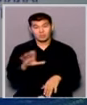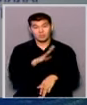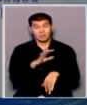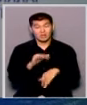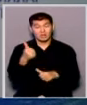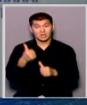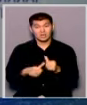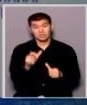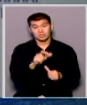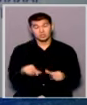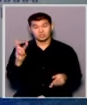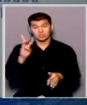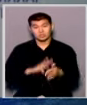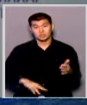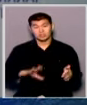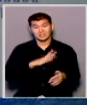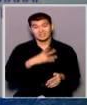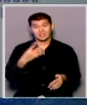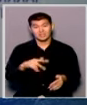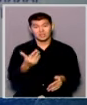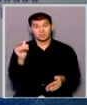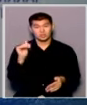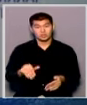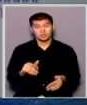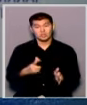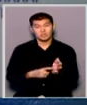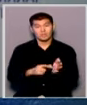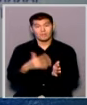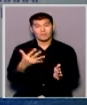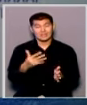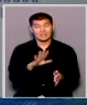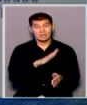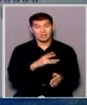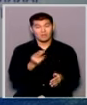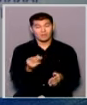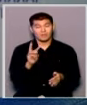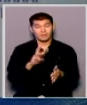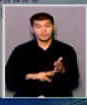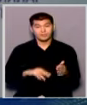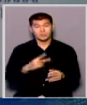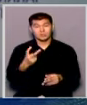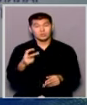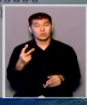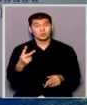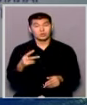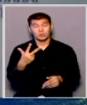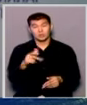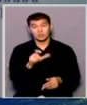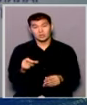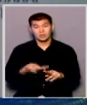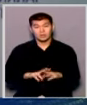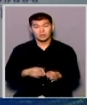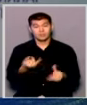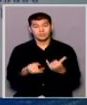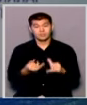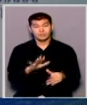На каждое лицо наложен штраф в размере 43 755 тенге. В отношении 222 лиц с